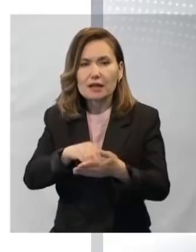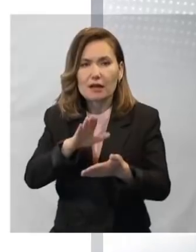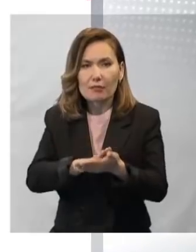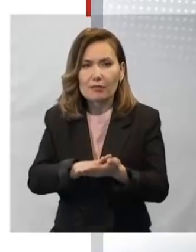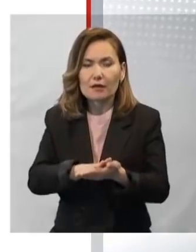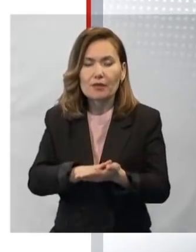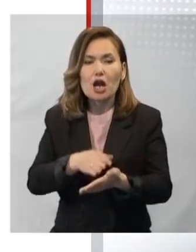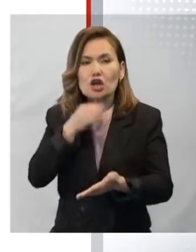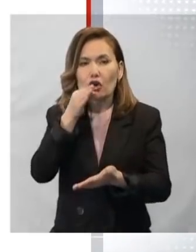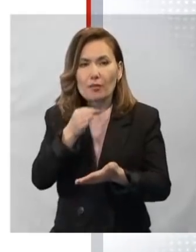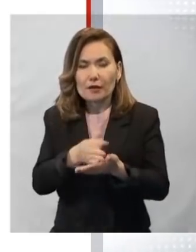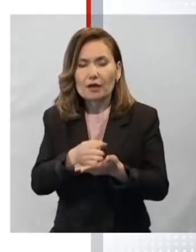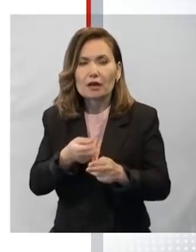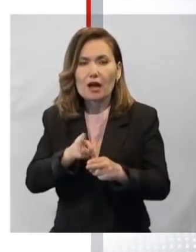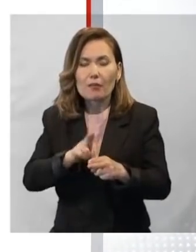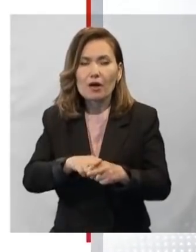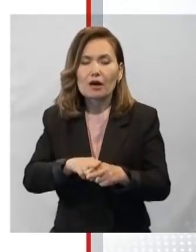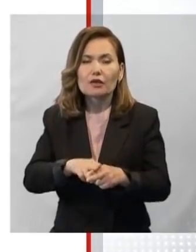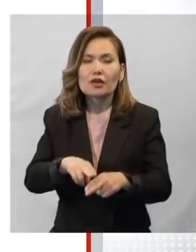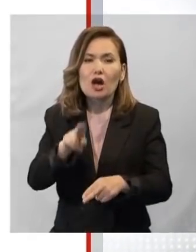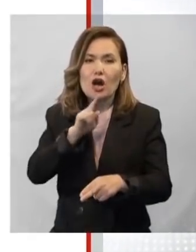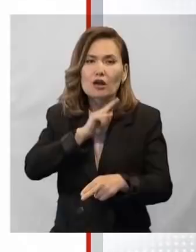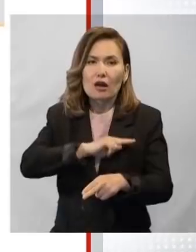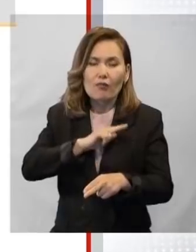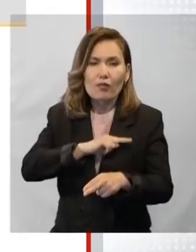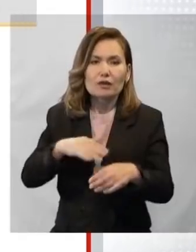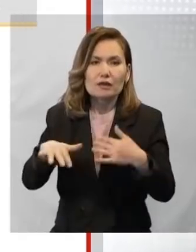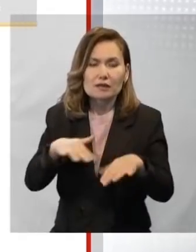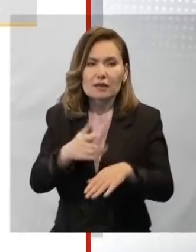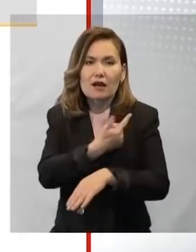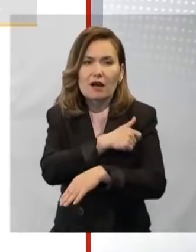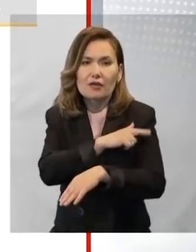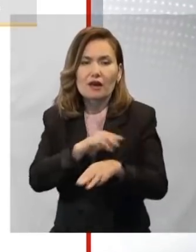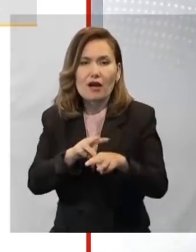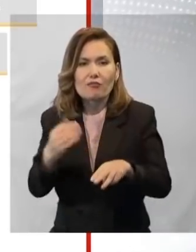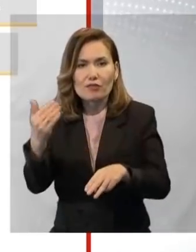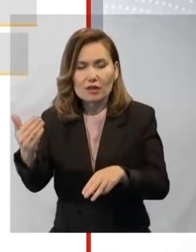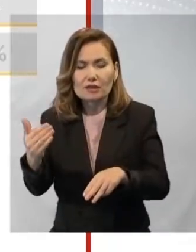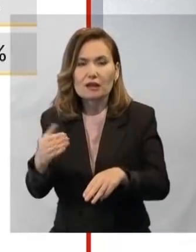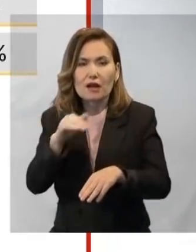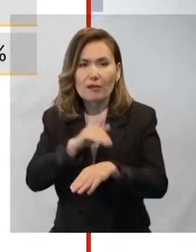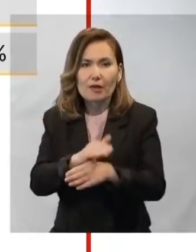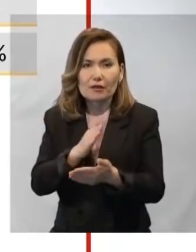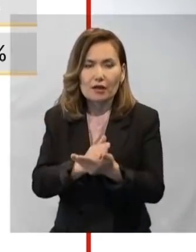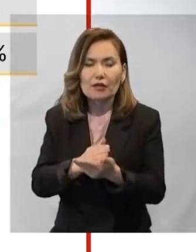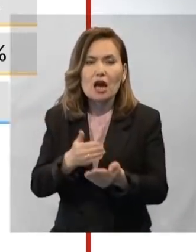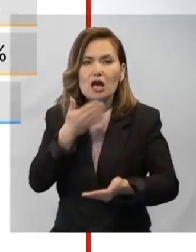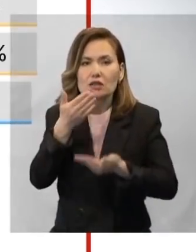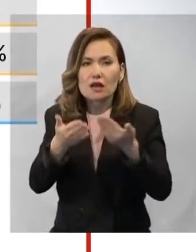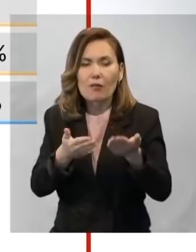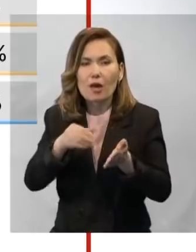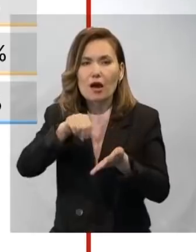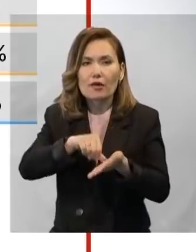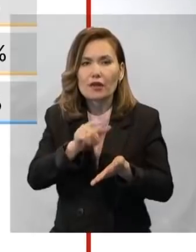тұр. Ал жауаптары ең мардымсыз денсаулық сақтау министрлігі болып отыр. Мұнда сауалнама